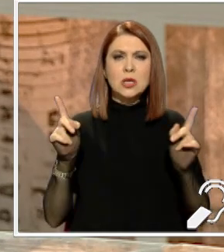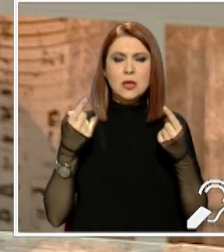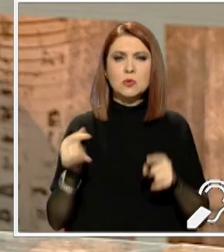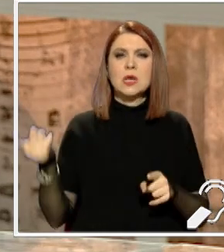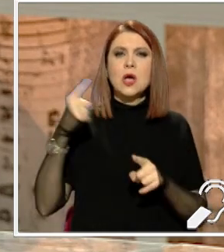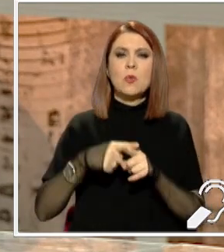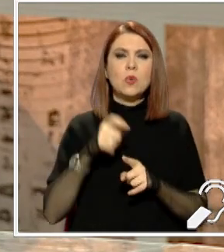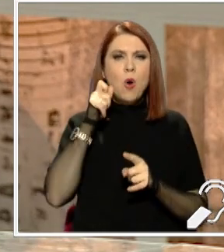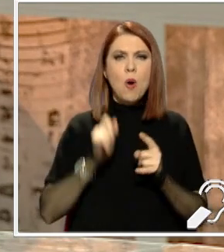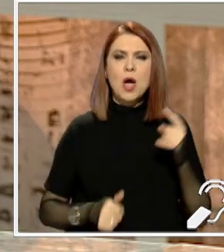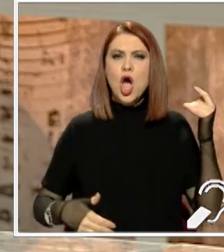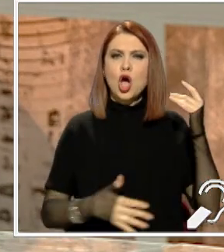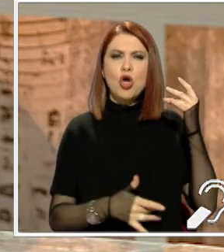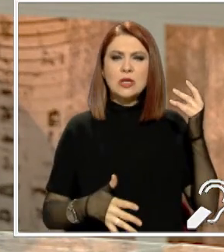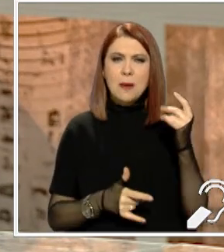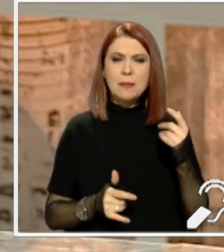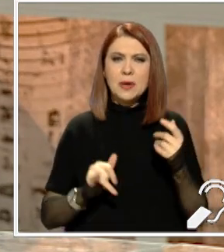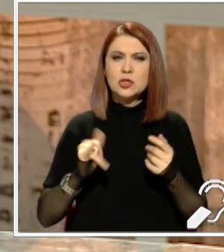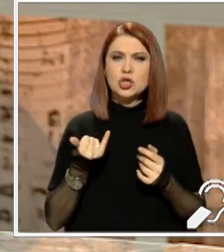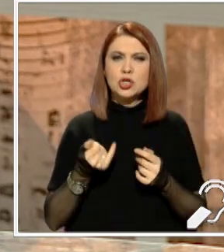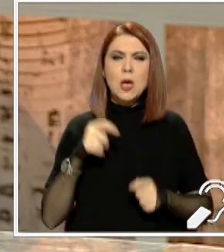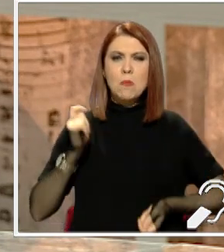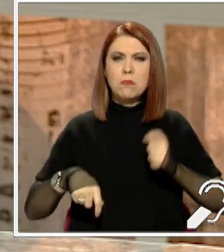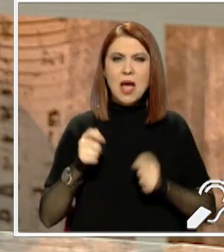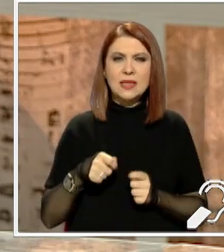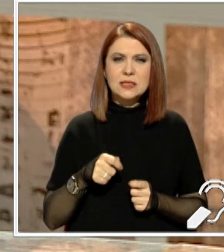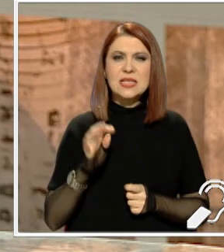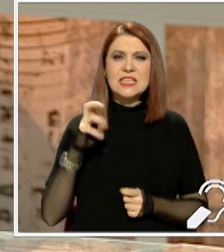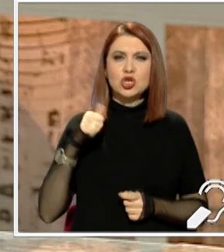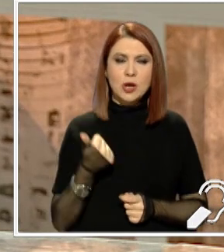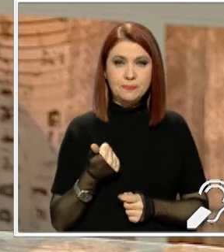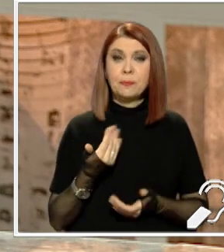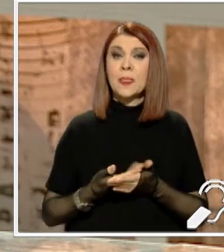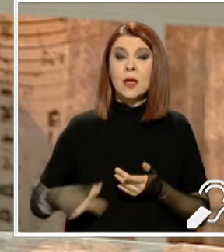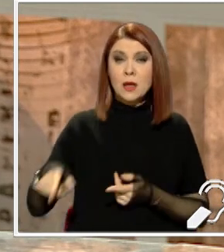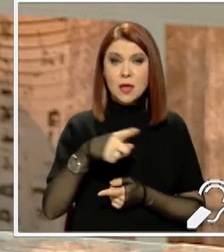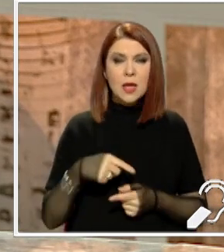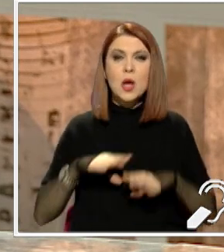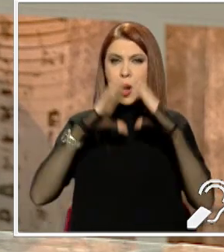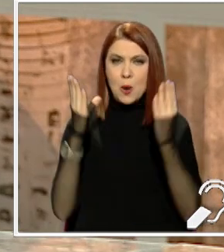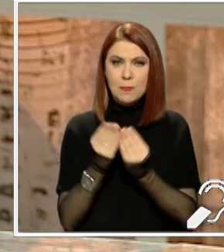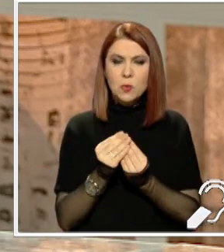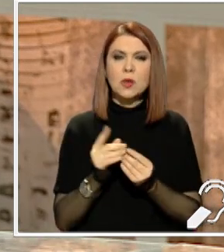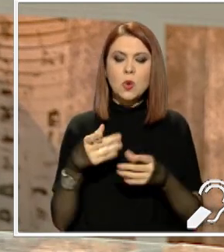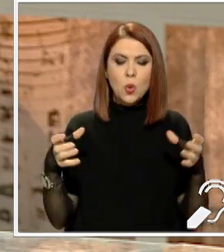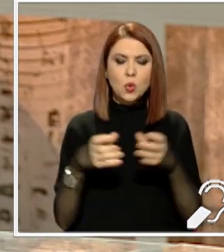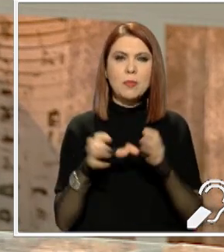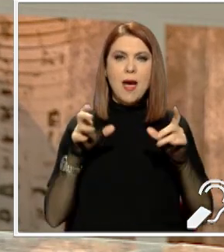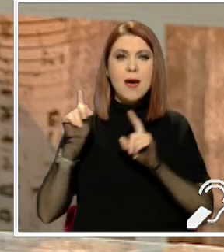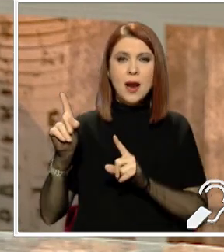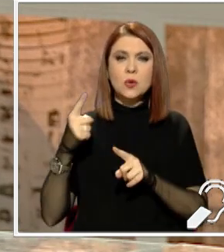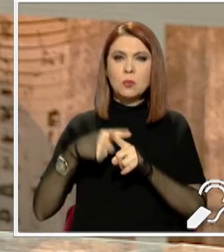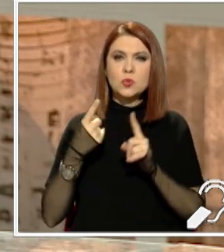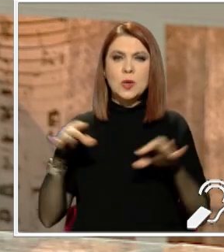Țiganov, contrabasistul Makar Novikov și bateristul Sasha Mașin. Aceștia vor fi acompaniați de Big Bandul Radio sub